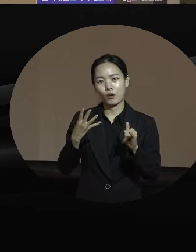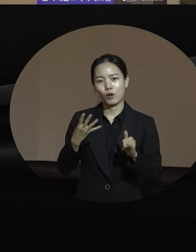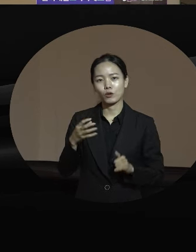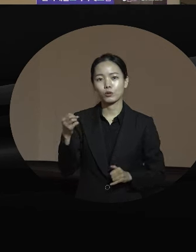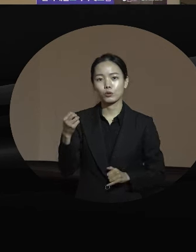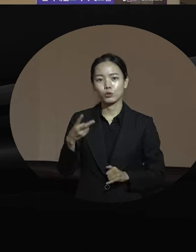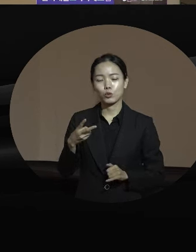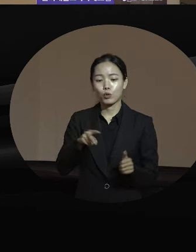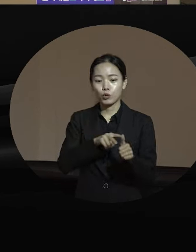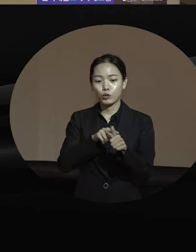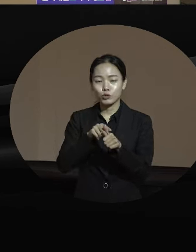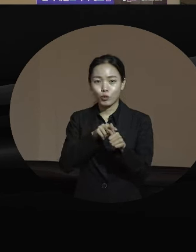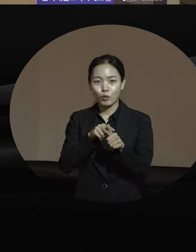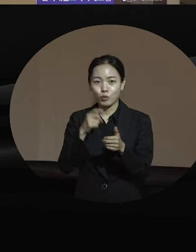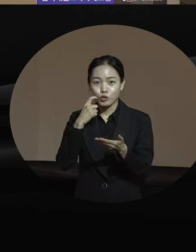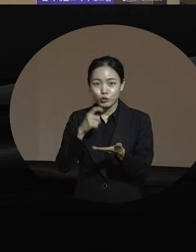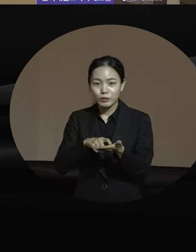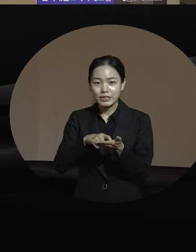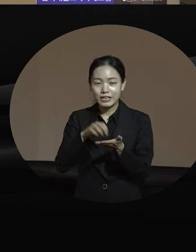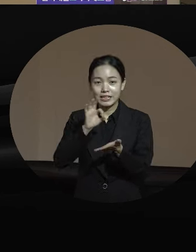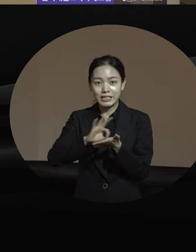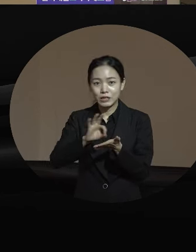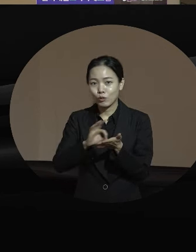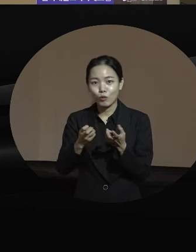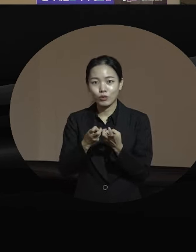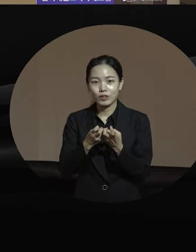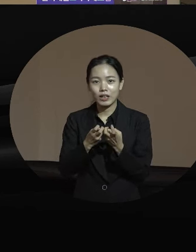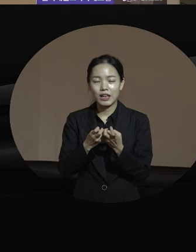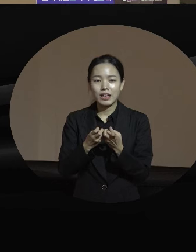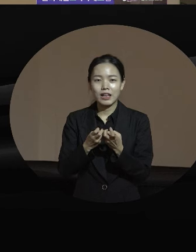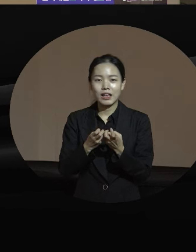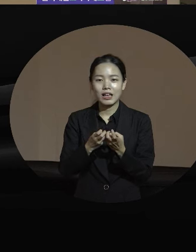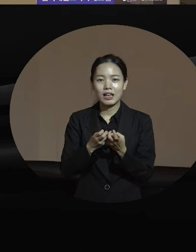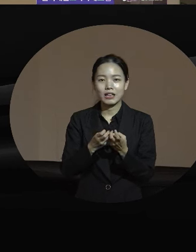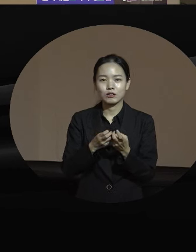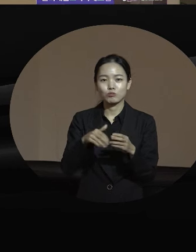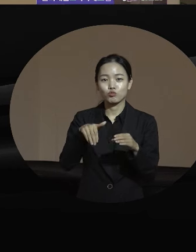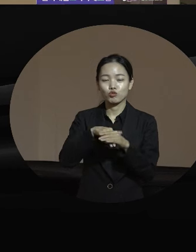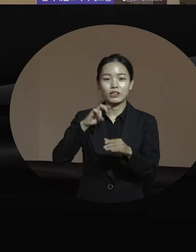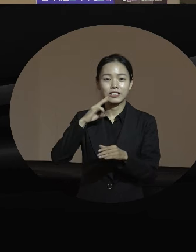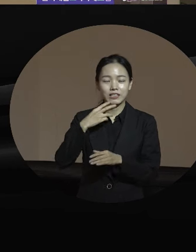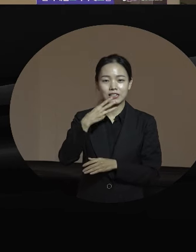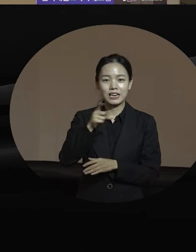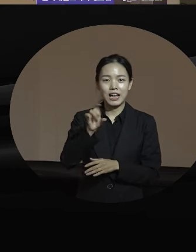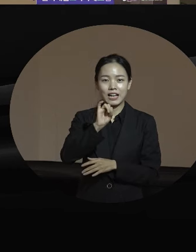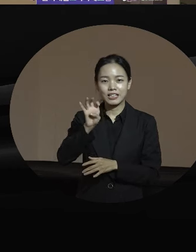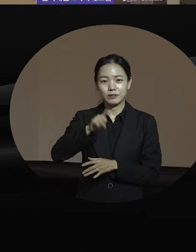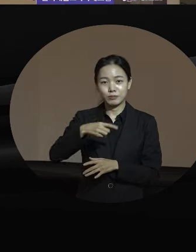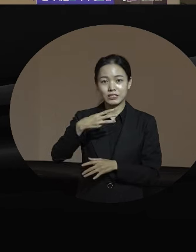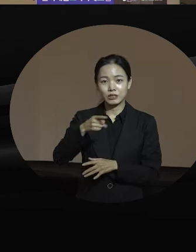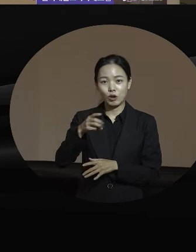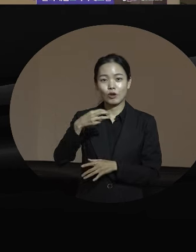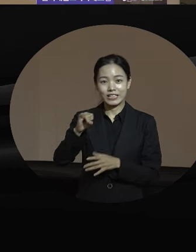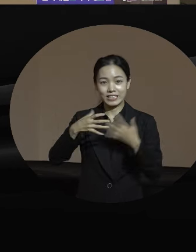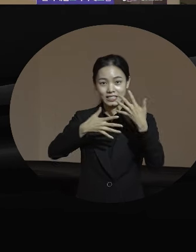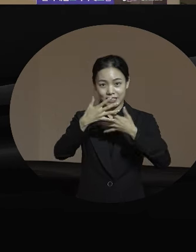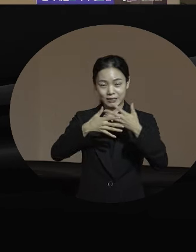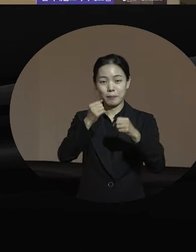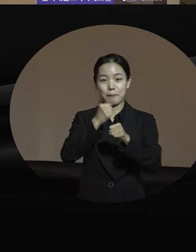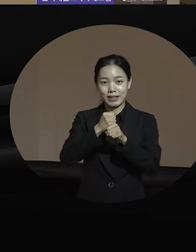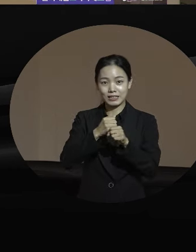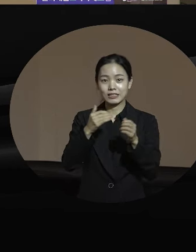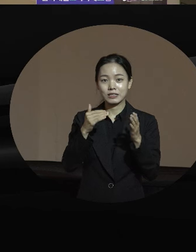또 정보의 접근성 차원에서 보면 문화예술 교육 라이브러리는 2만 7천 건의 교육 콘텐츠를 제공하고 있고 문화예술 교육